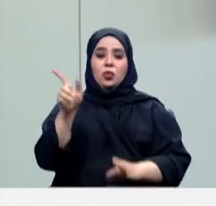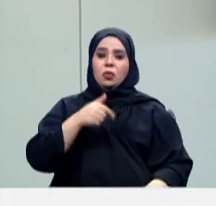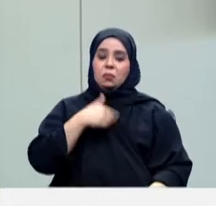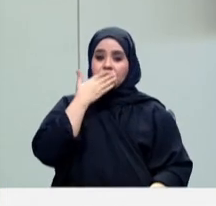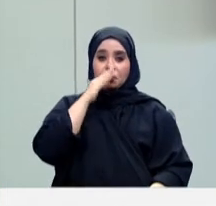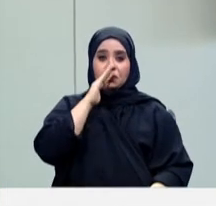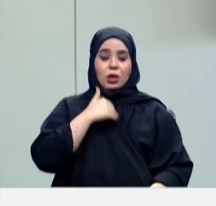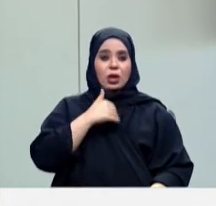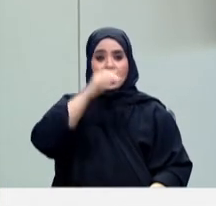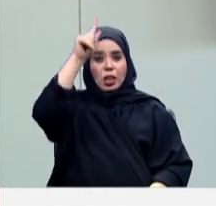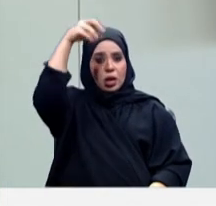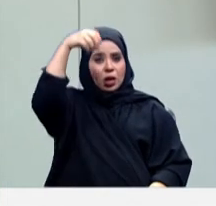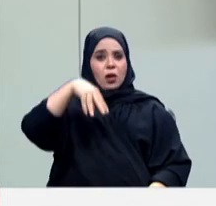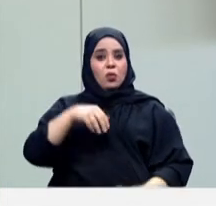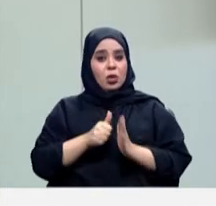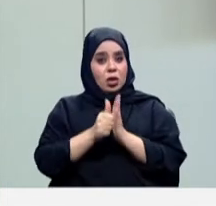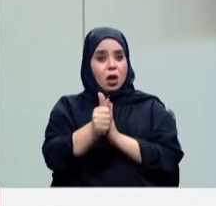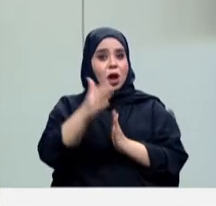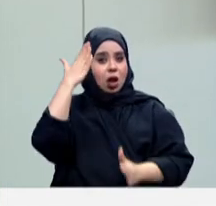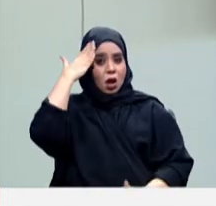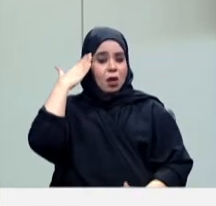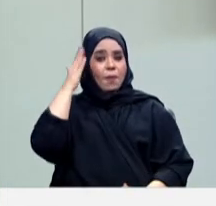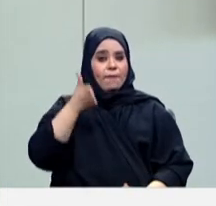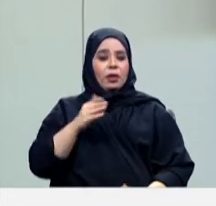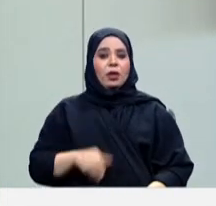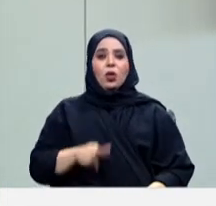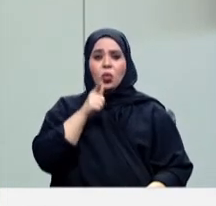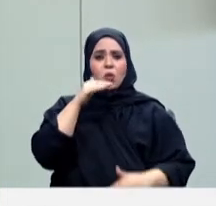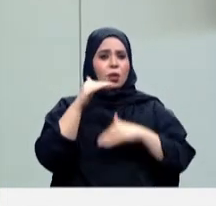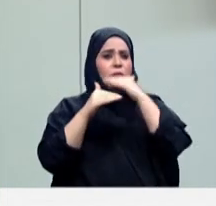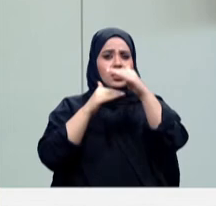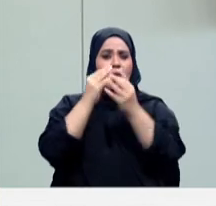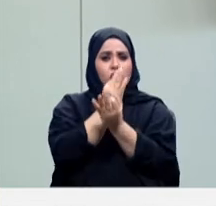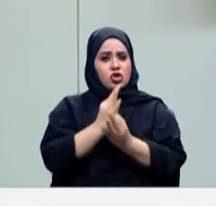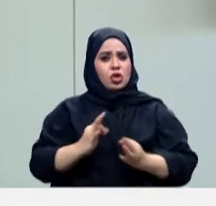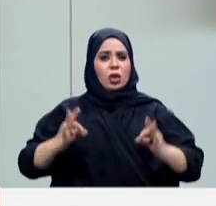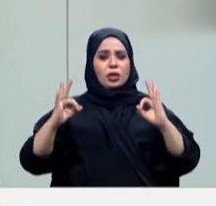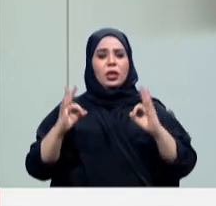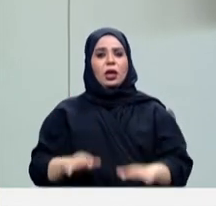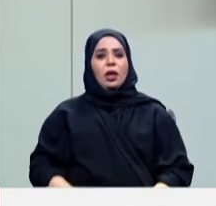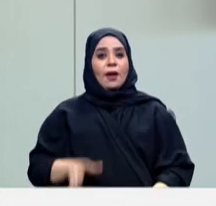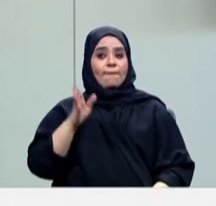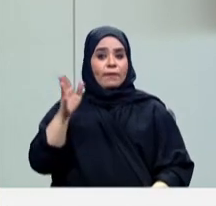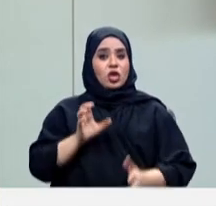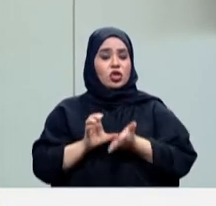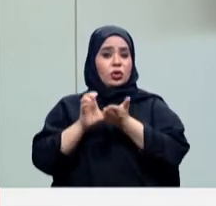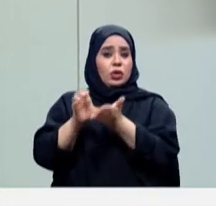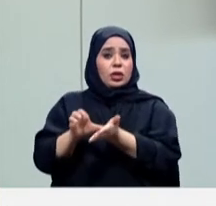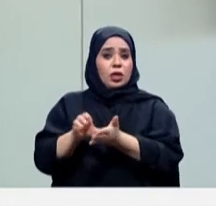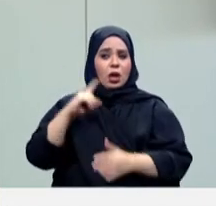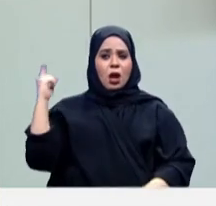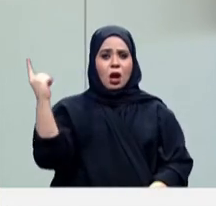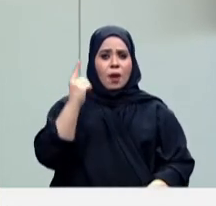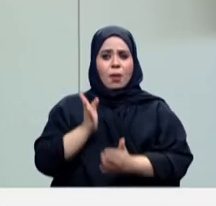تدعمنا دائما. لو تكلمنا على كل المستويات اللي موجودة اللي خلت نتأهل لهذه الجائزة في جميع